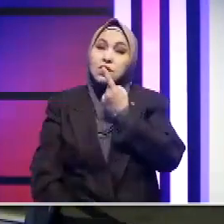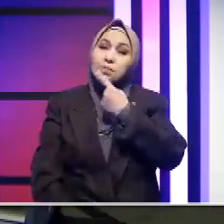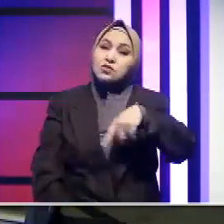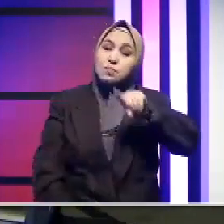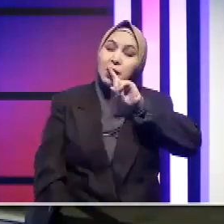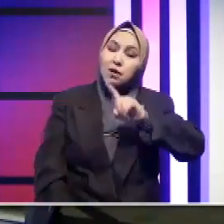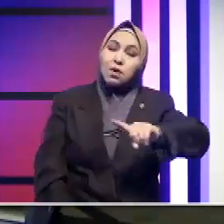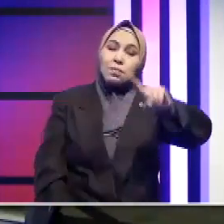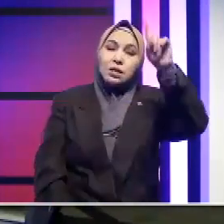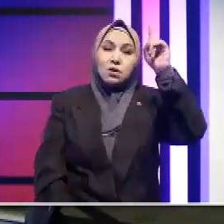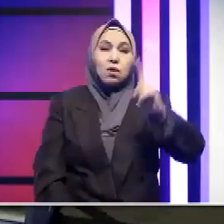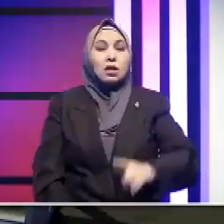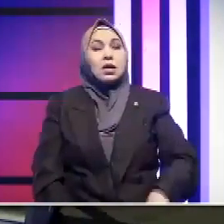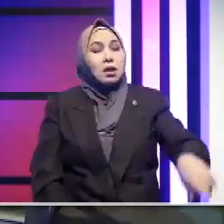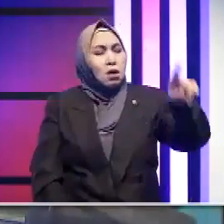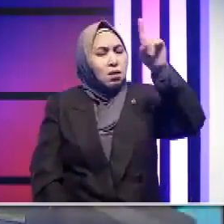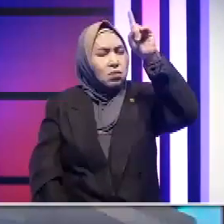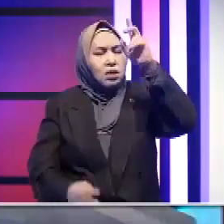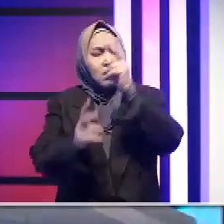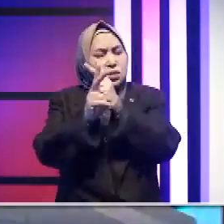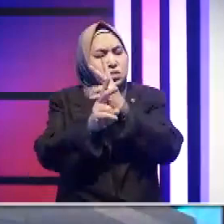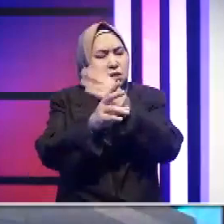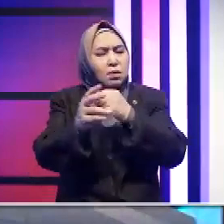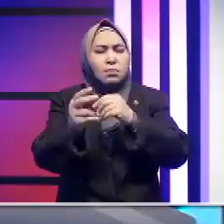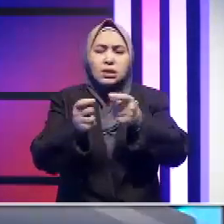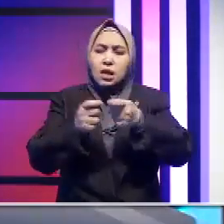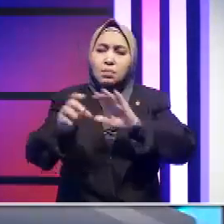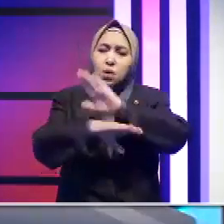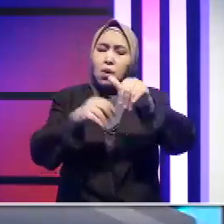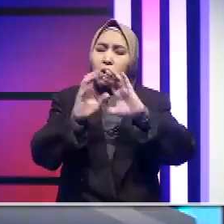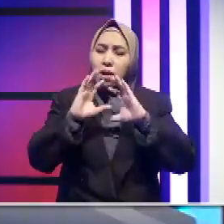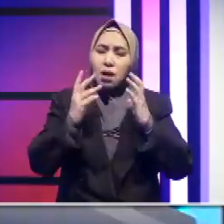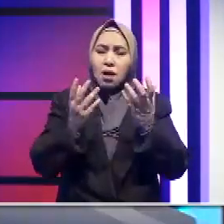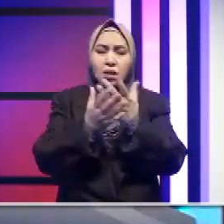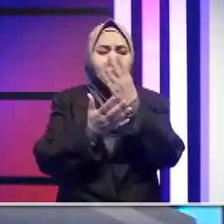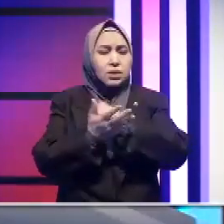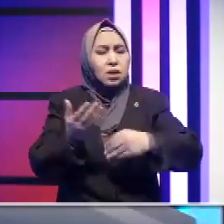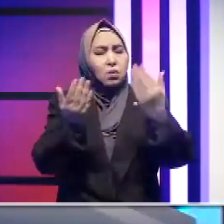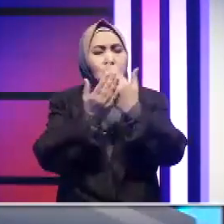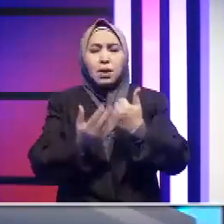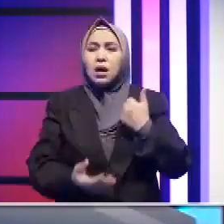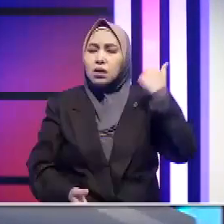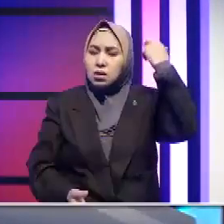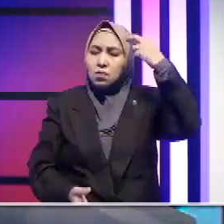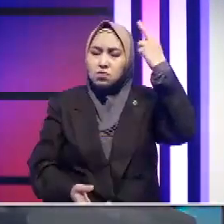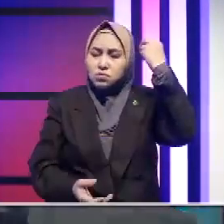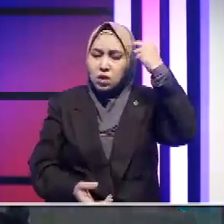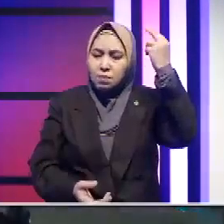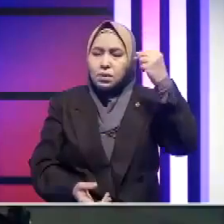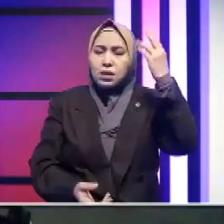Bismillahirrohmanirrohim Alhamdulillahirobbil alamin washolatu wassalamu ala asrofil Ambiya Iwal mursalin